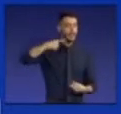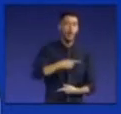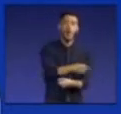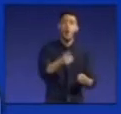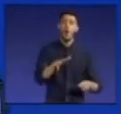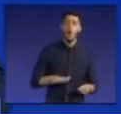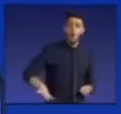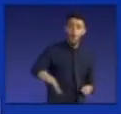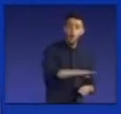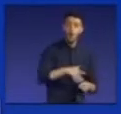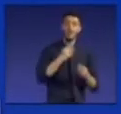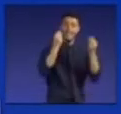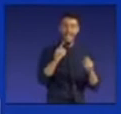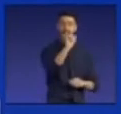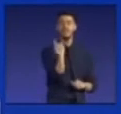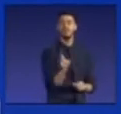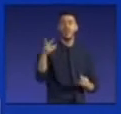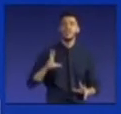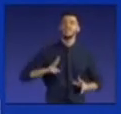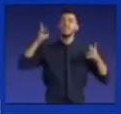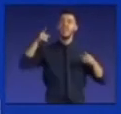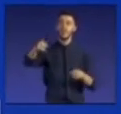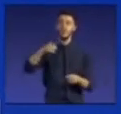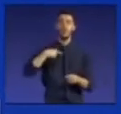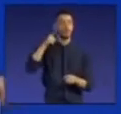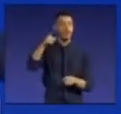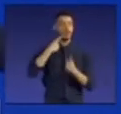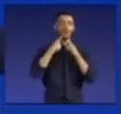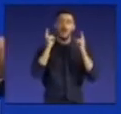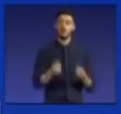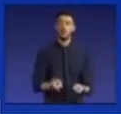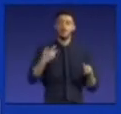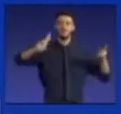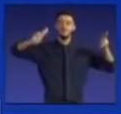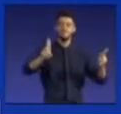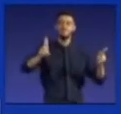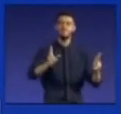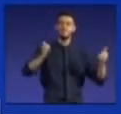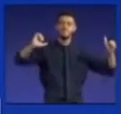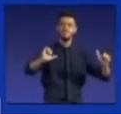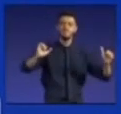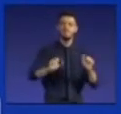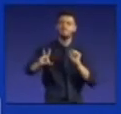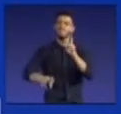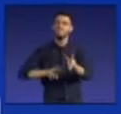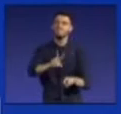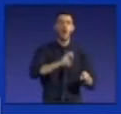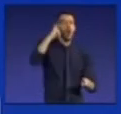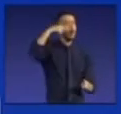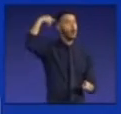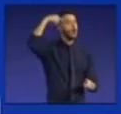θα προχωρήσουν, αυτή είναι η εκτίμηση που έχω. Ο Καμένος προσπαθεί να διευκολύνει τον Τσίπρα να